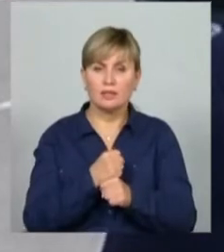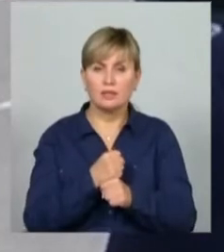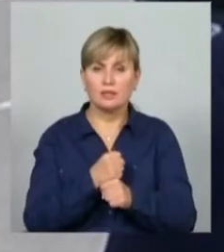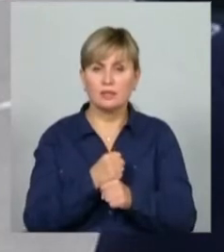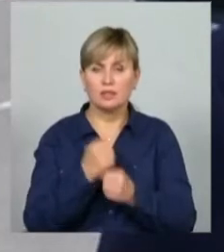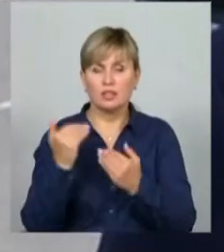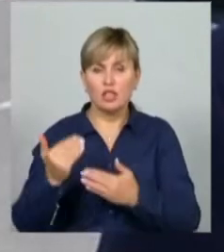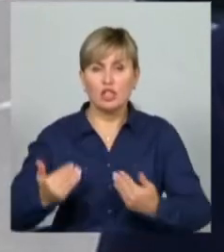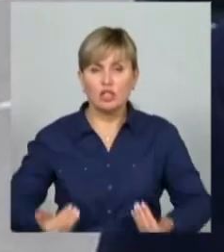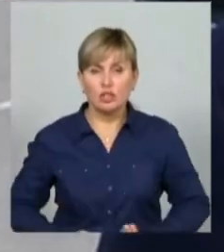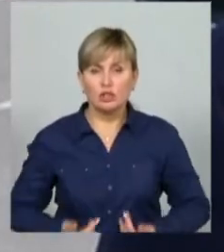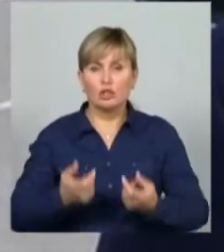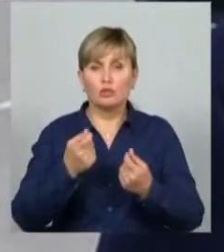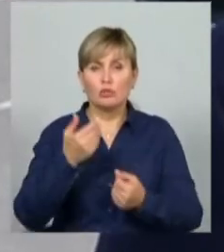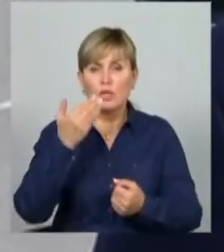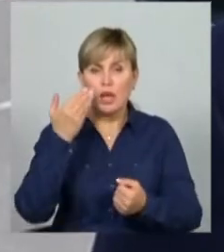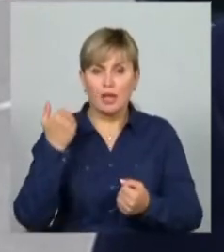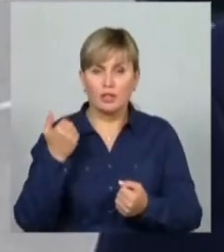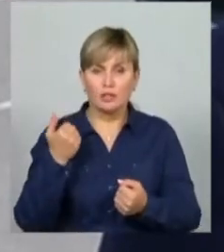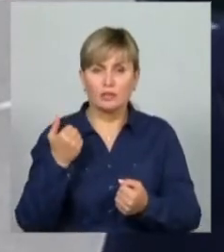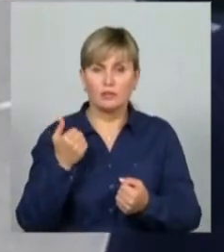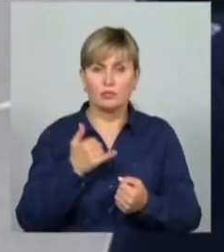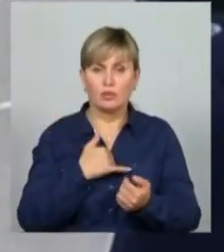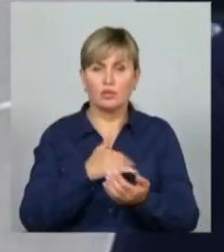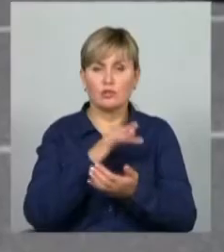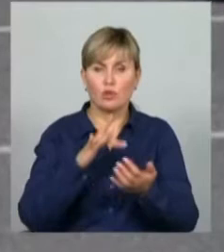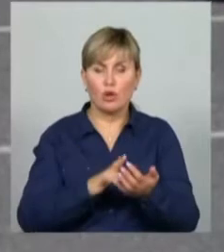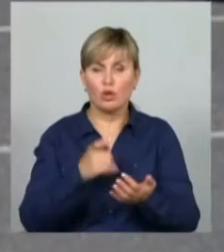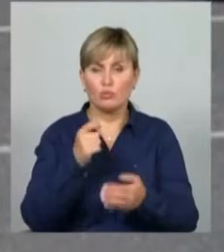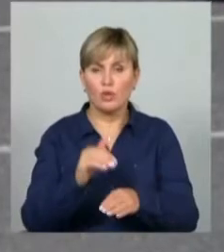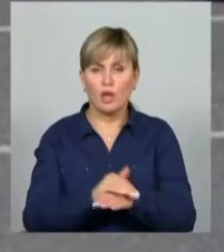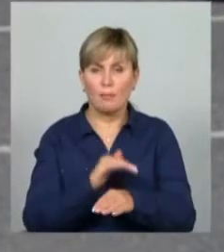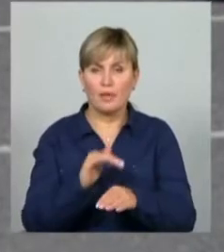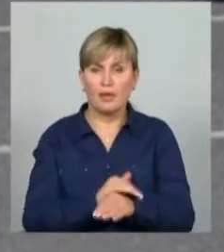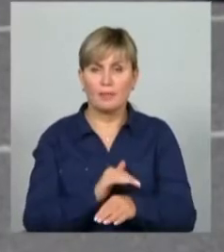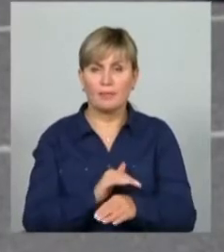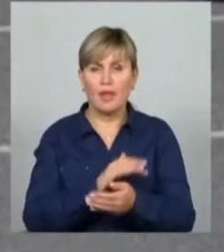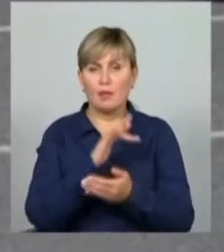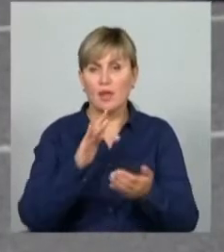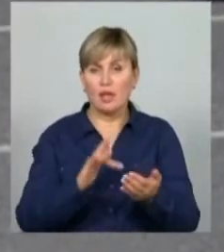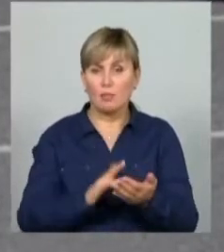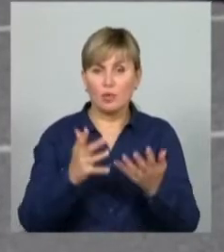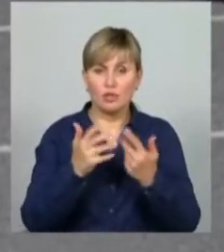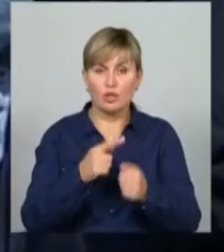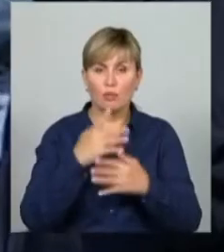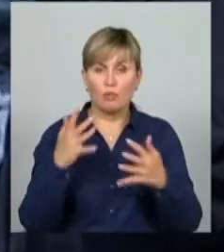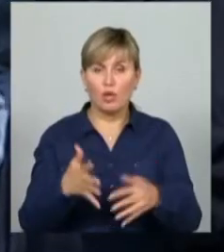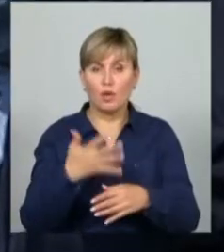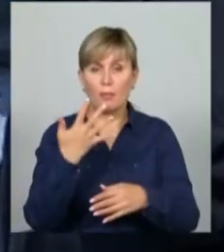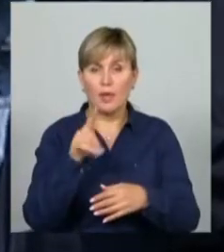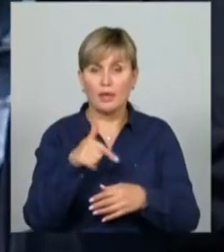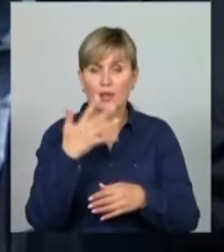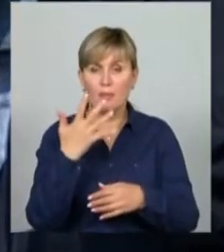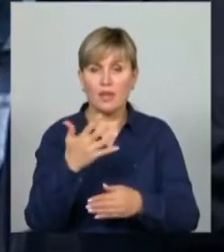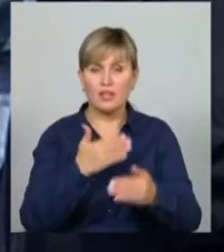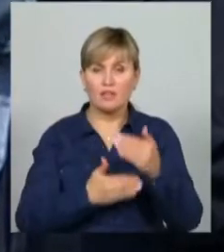как бы, их жизнь чуточку легче и наш город чуточку добрее. В мегаполисе насчитывается более